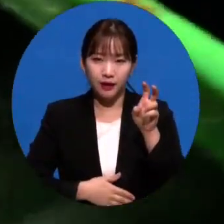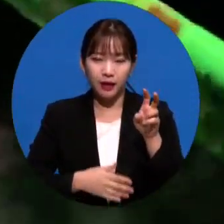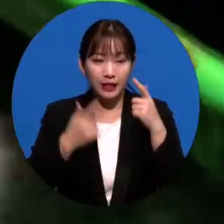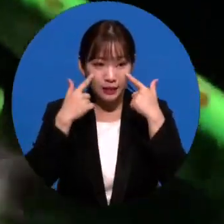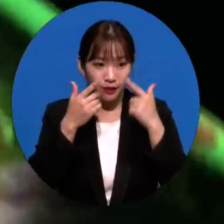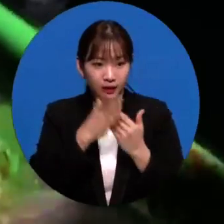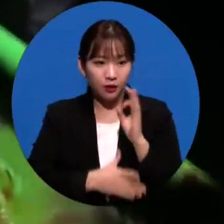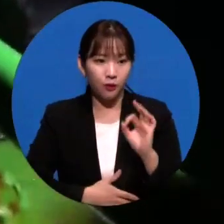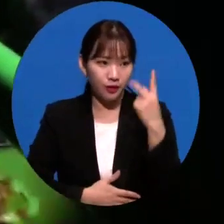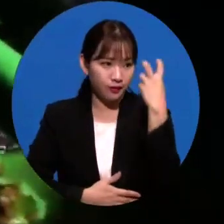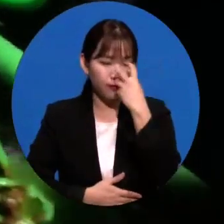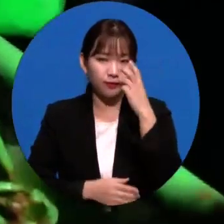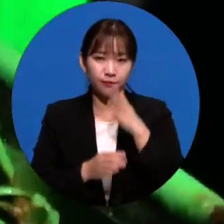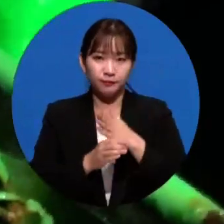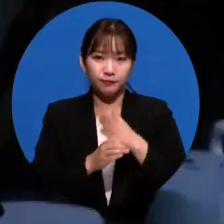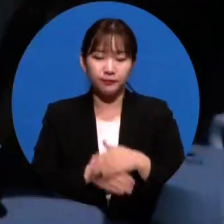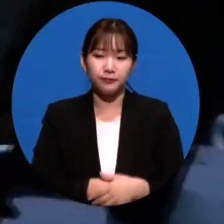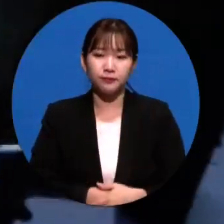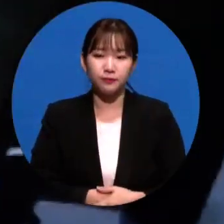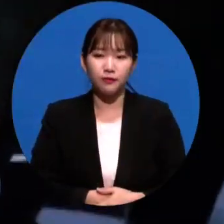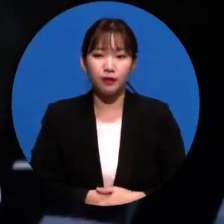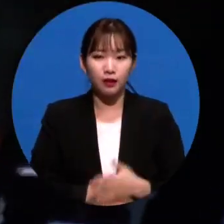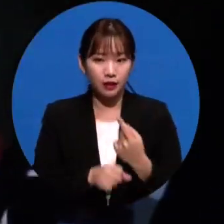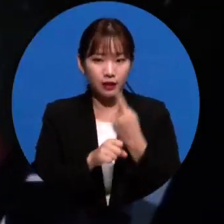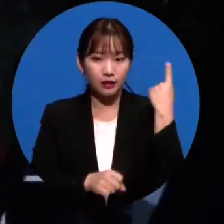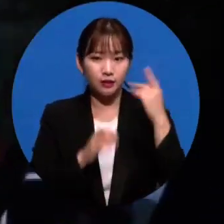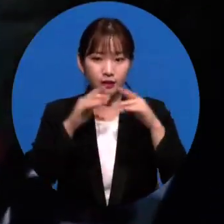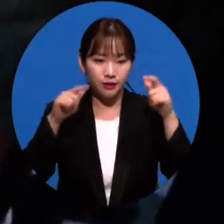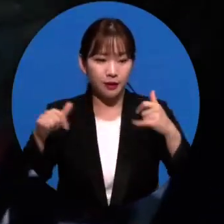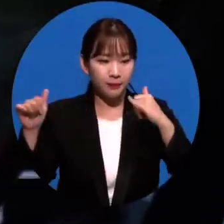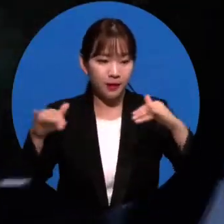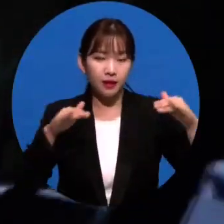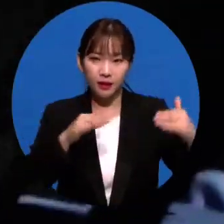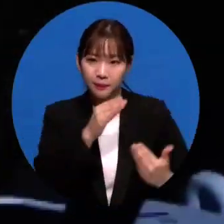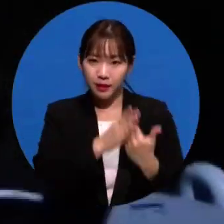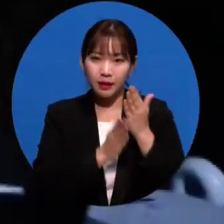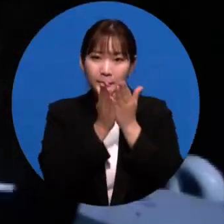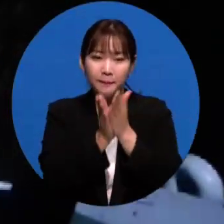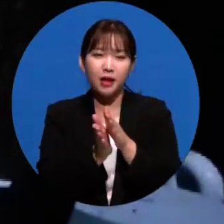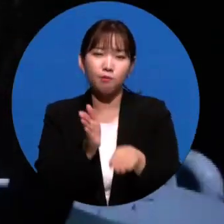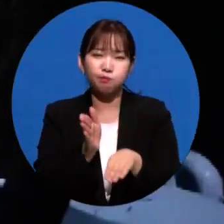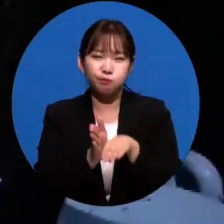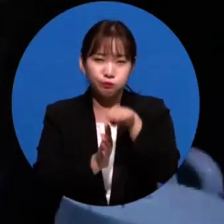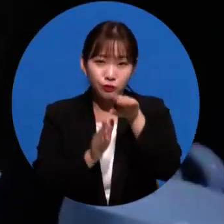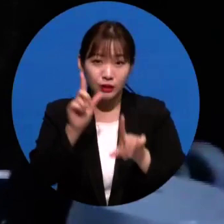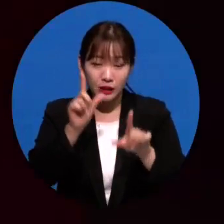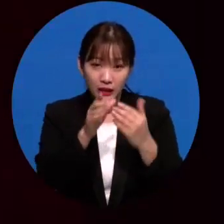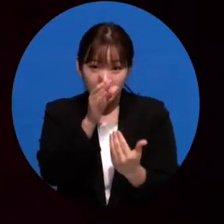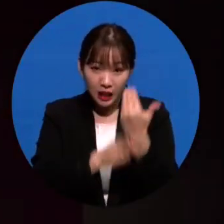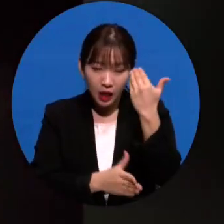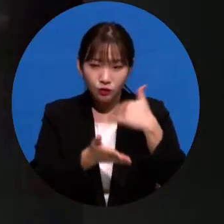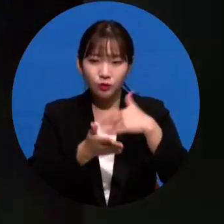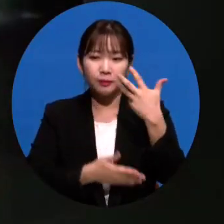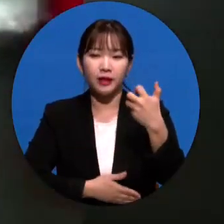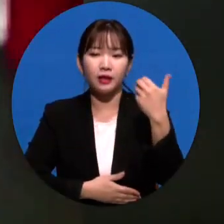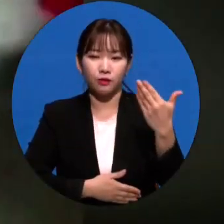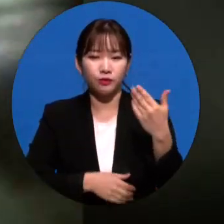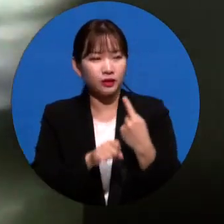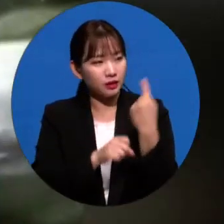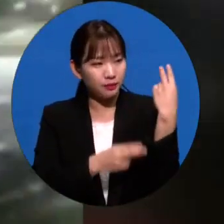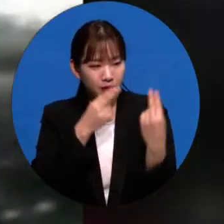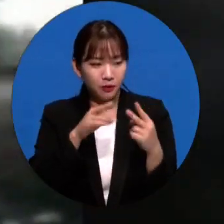정확한 사고 원인을 조사하고 있습니다. 지난해 전남 해상에서 발생한 선박 침수 사고는 89건.